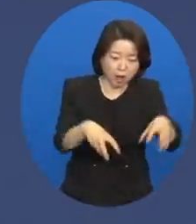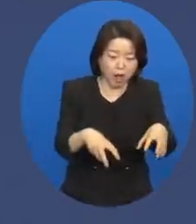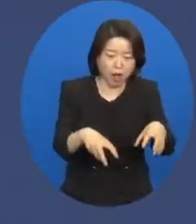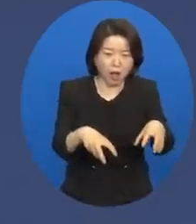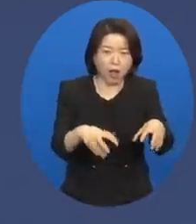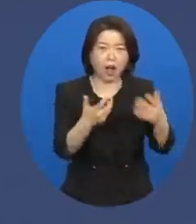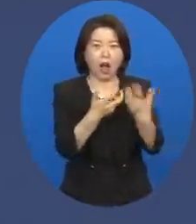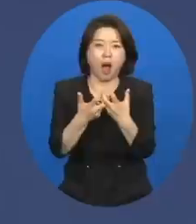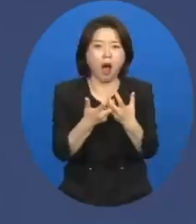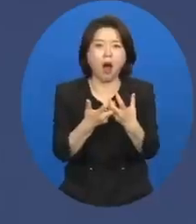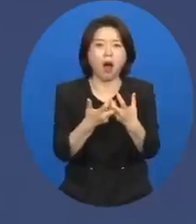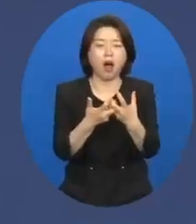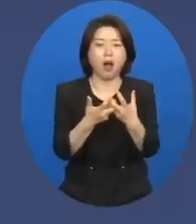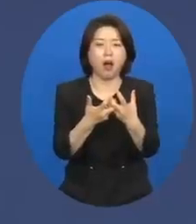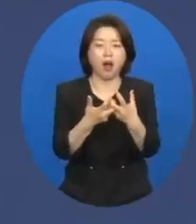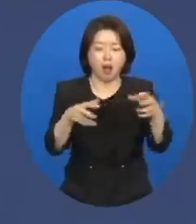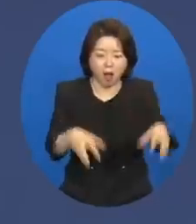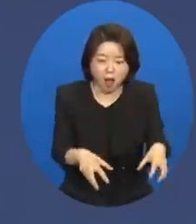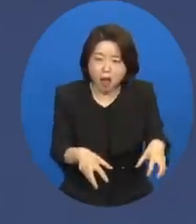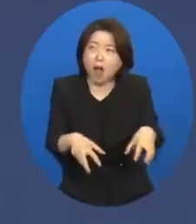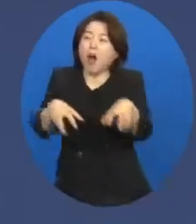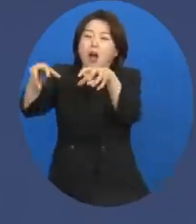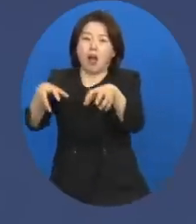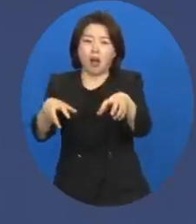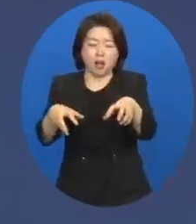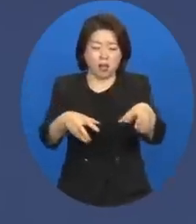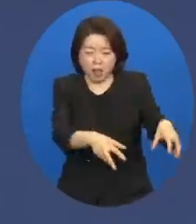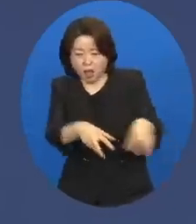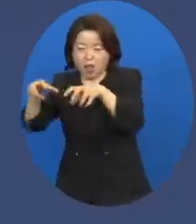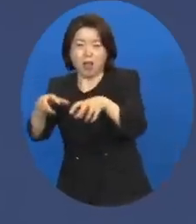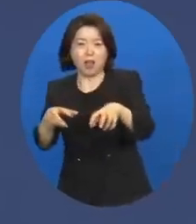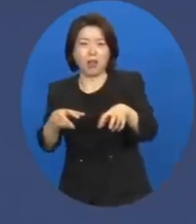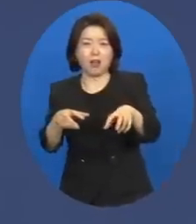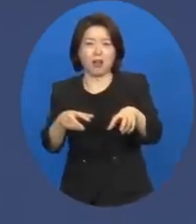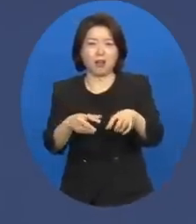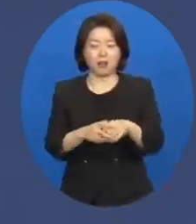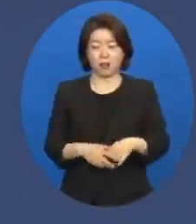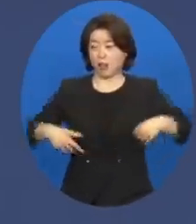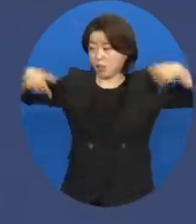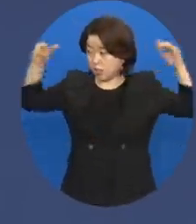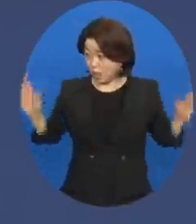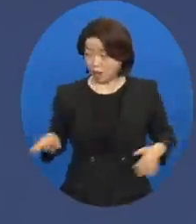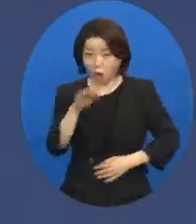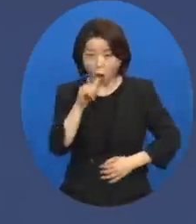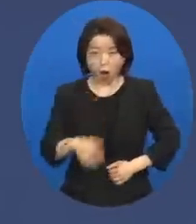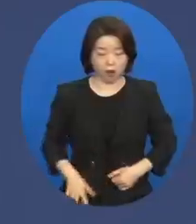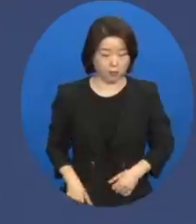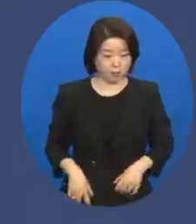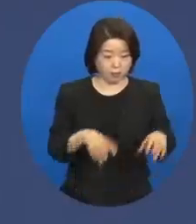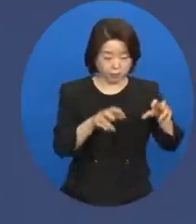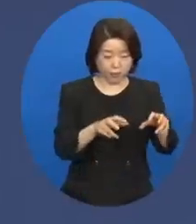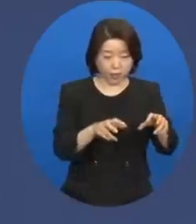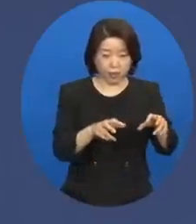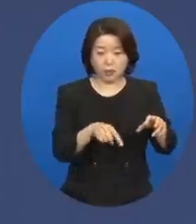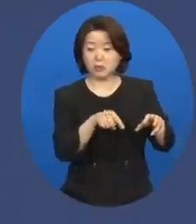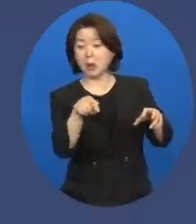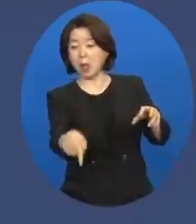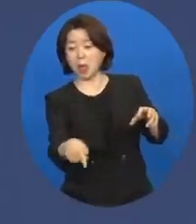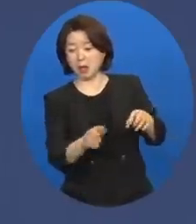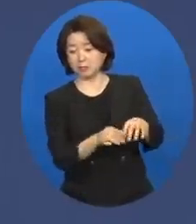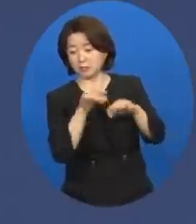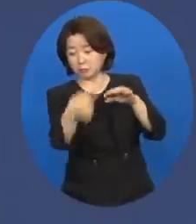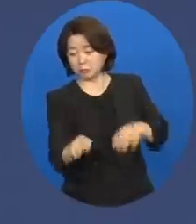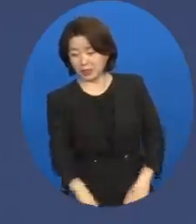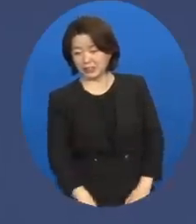얼어버린 거예요. 그리고는 빼려고 하는데 날개 멀쩡히 있고 그리고 그까진 만만한